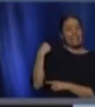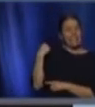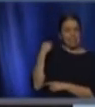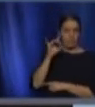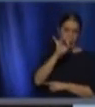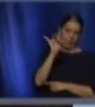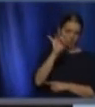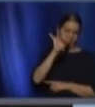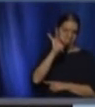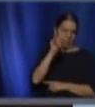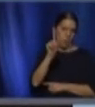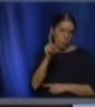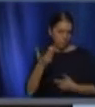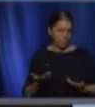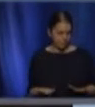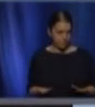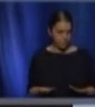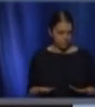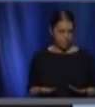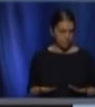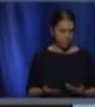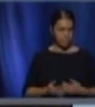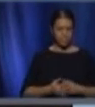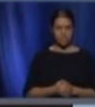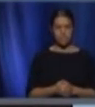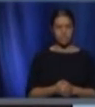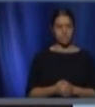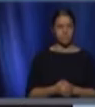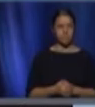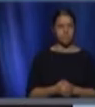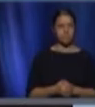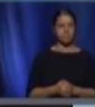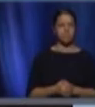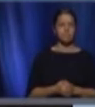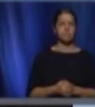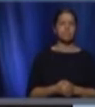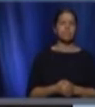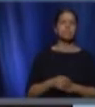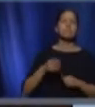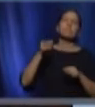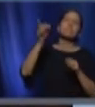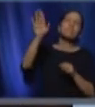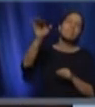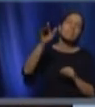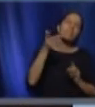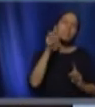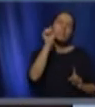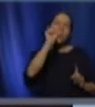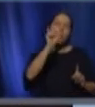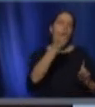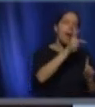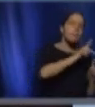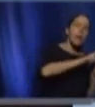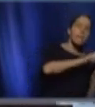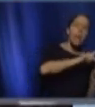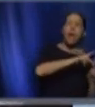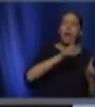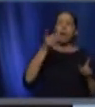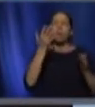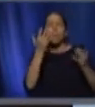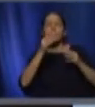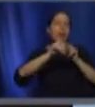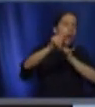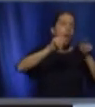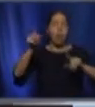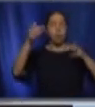fermées. Est-ce qu'on a la proportion école secondaire, école primaire? Je ne l'ai pas avec moi. Mais peut-être mettre en proportion des nombres de